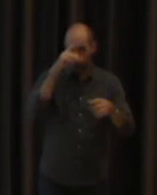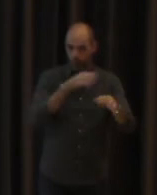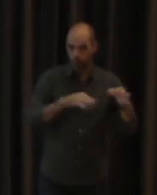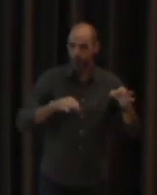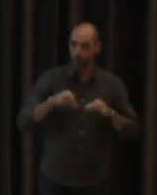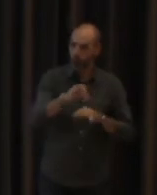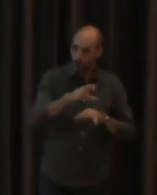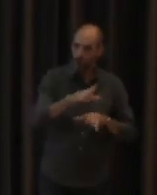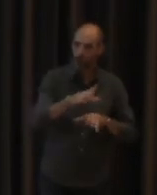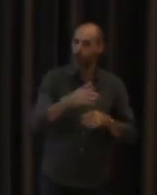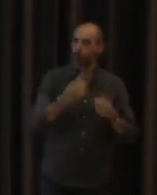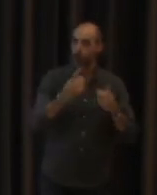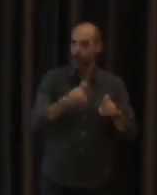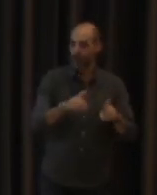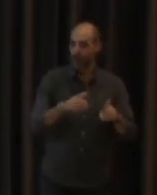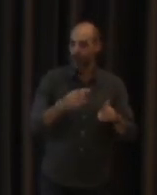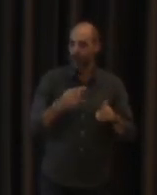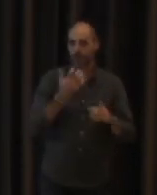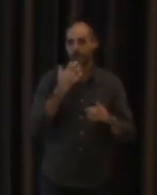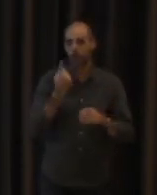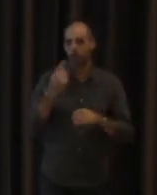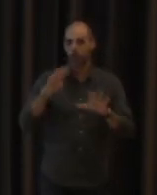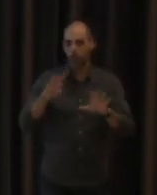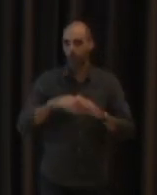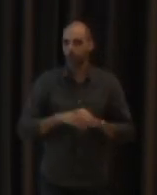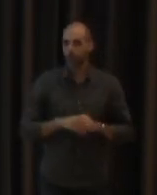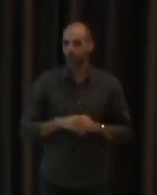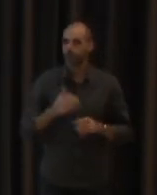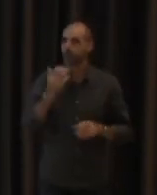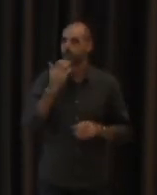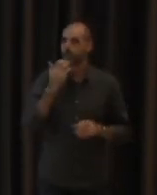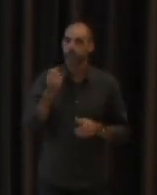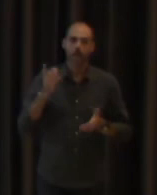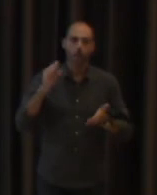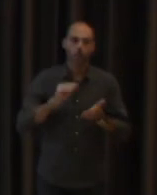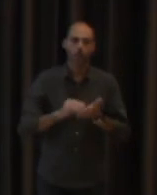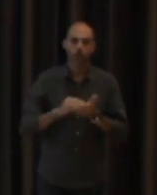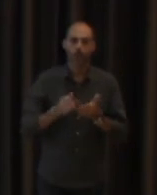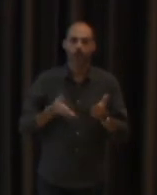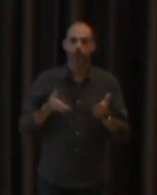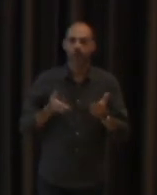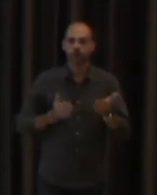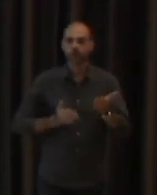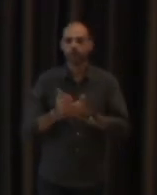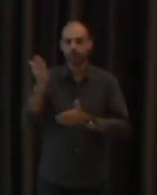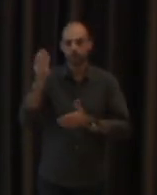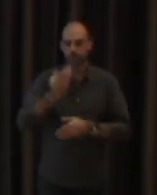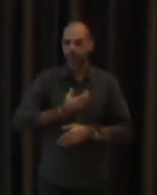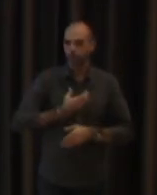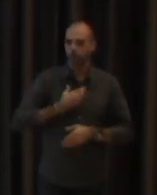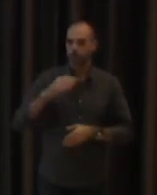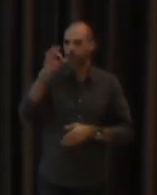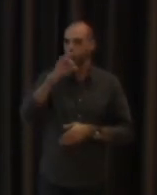element de destinació. I ho veieu a 19. Si alguna vegada passeu per l'Ajuntament de Porqueres,